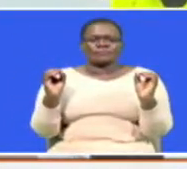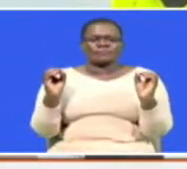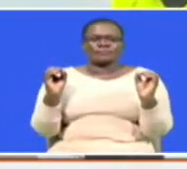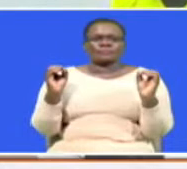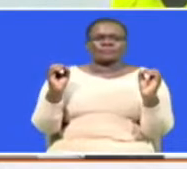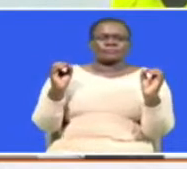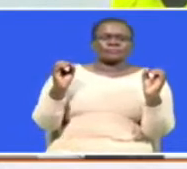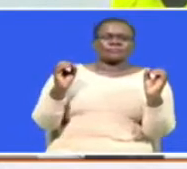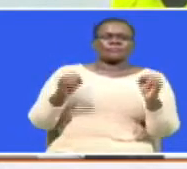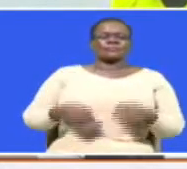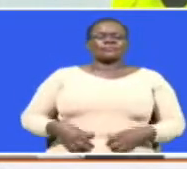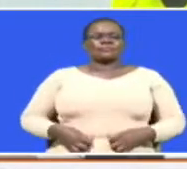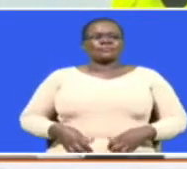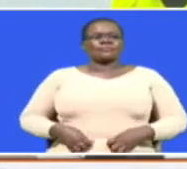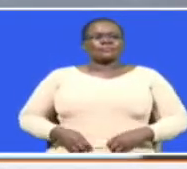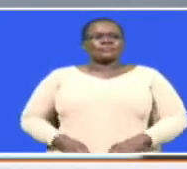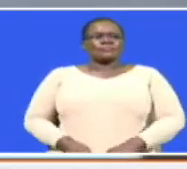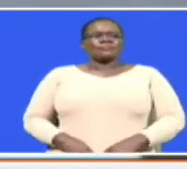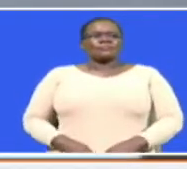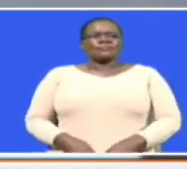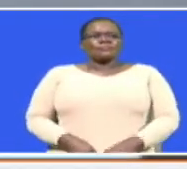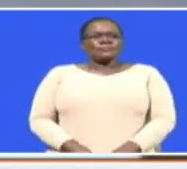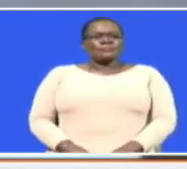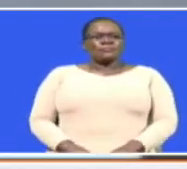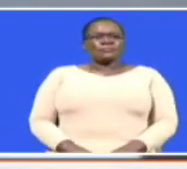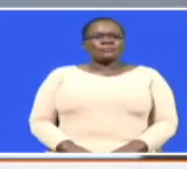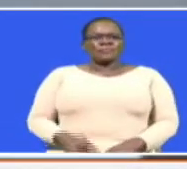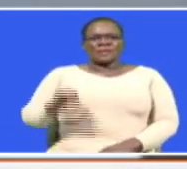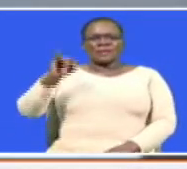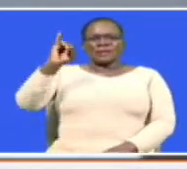wa Mwenyezi Mungu alhamdulillah. So now the independent policing officer